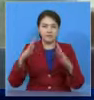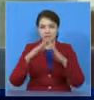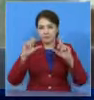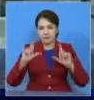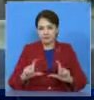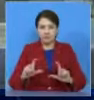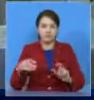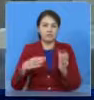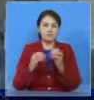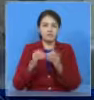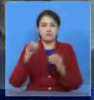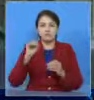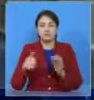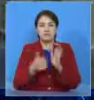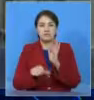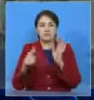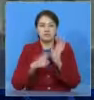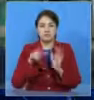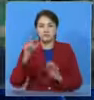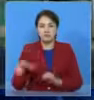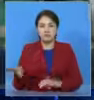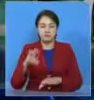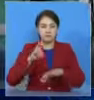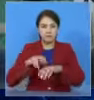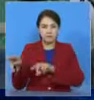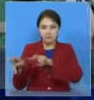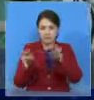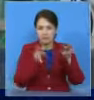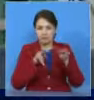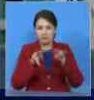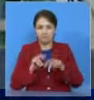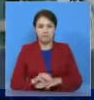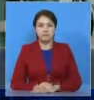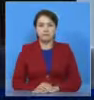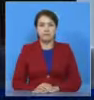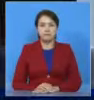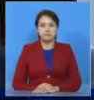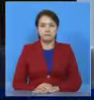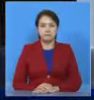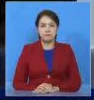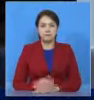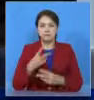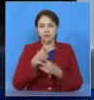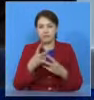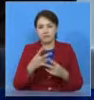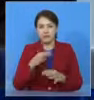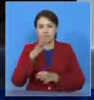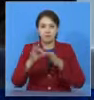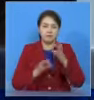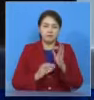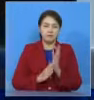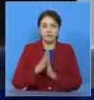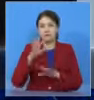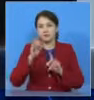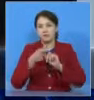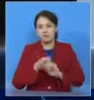карантине находится 10 067 человек. За всеми проводится медицинское наблюдение. Показатель суточный прирост заболеваний